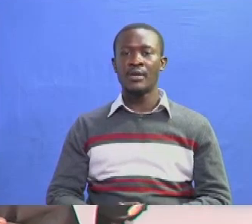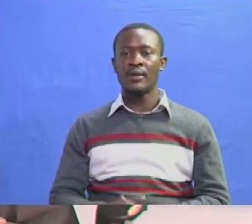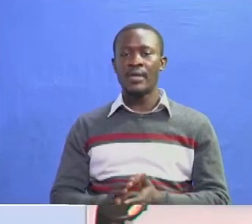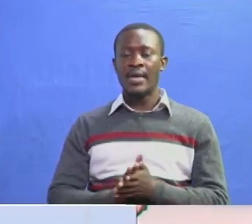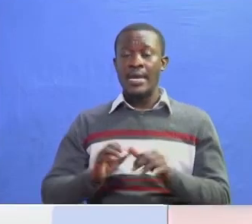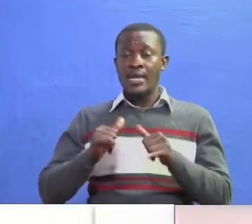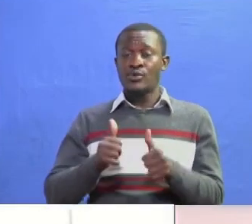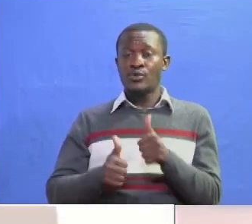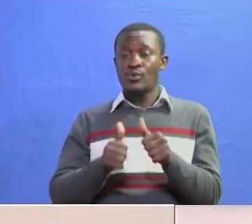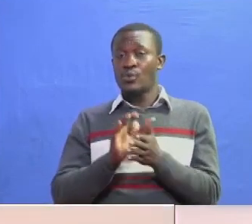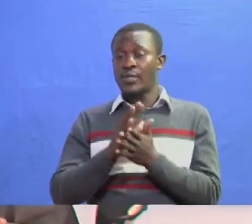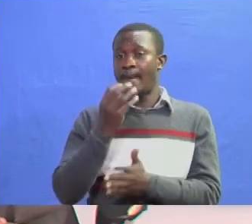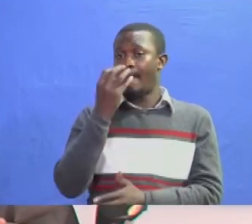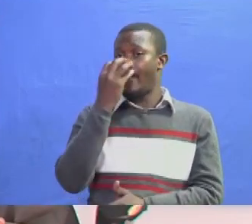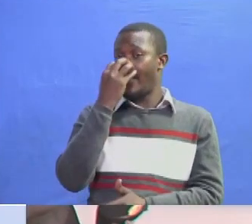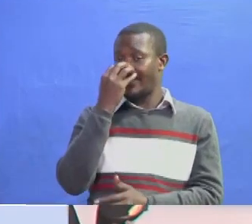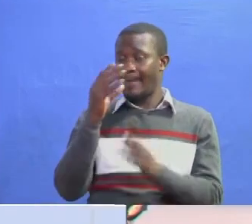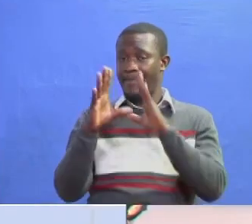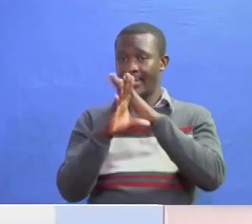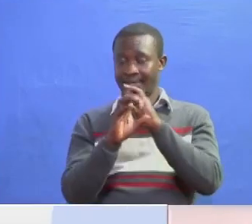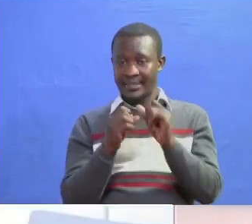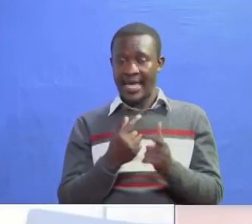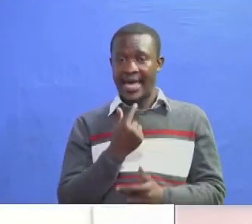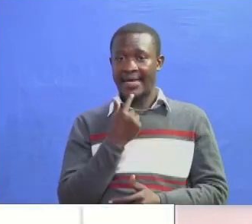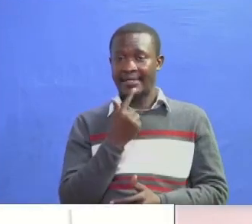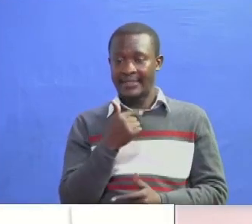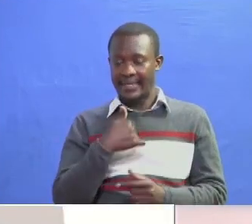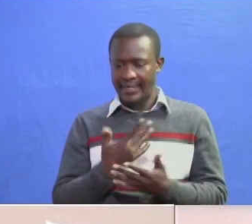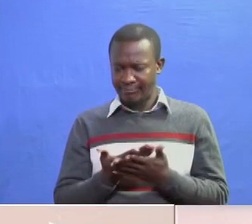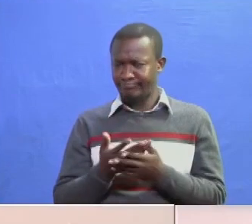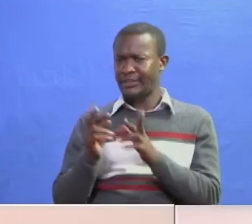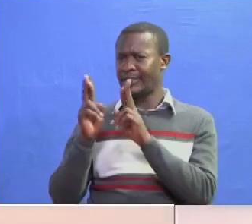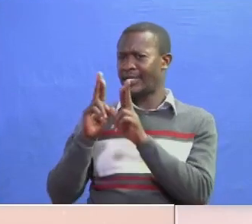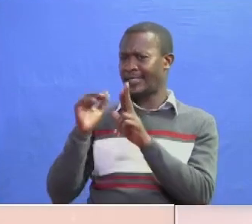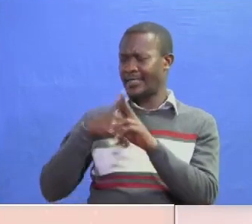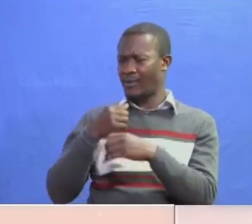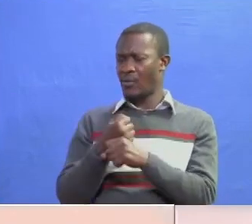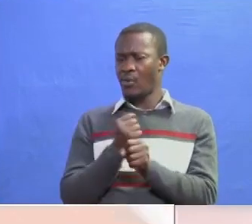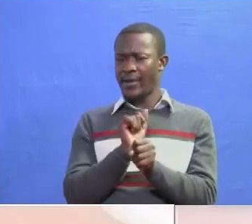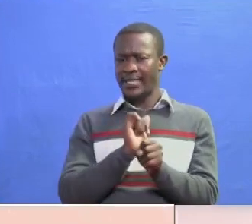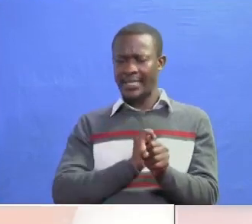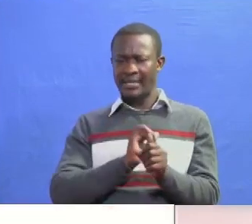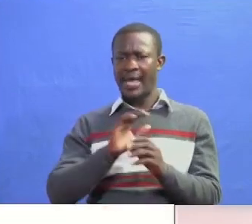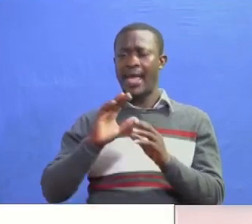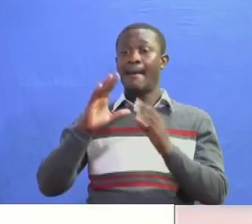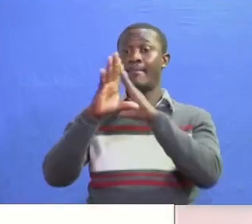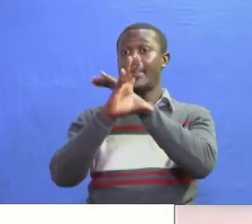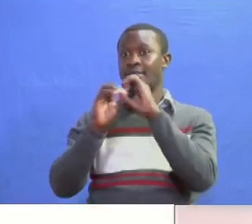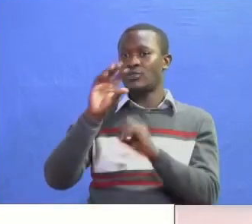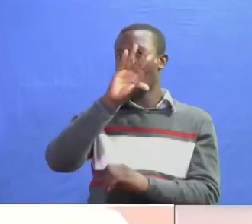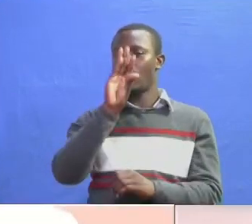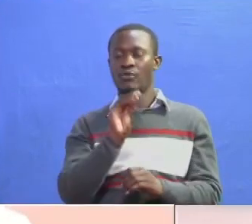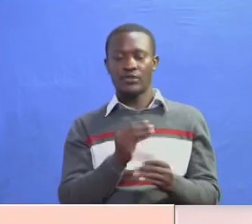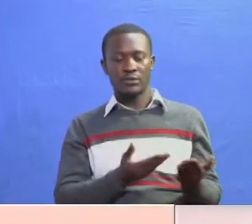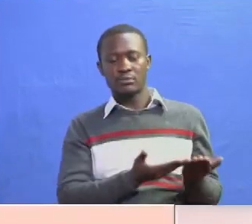na taarifa ambapo Rais William Ruto hii leo ametoa wito wa uwajibikaji katika utendakazi wa marais wa bara la Afrika ili